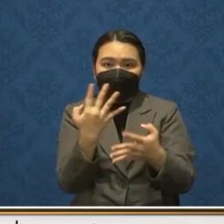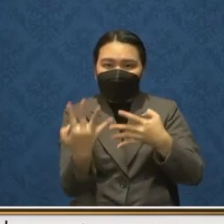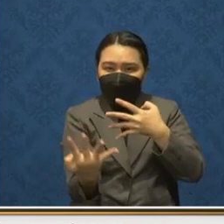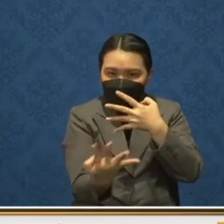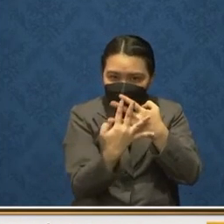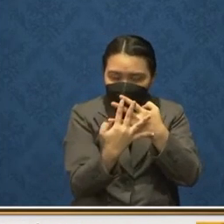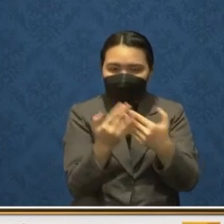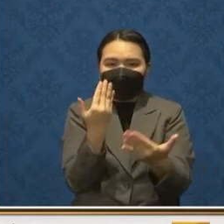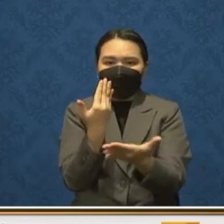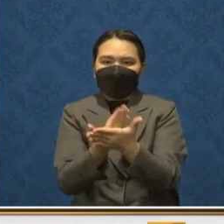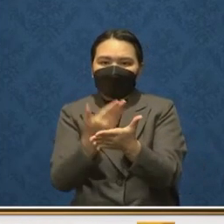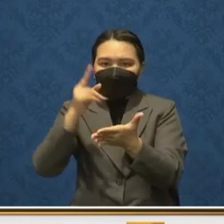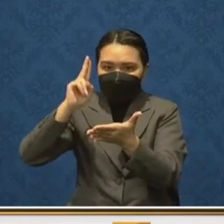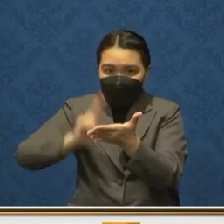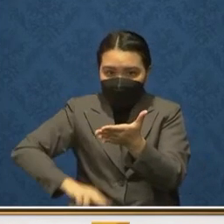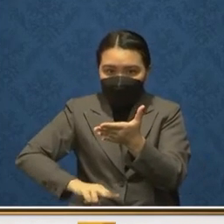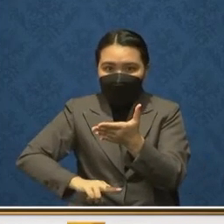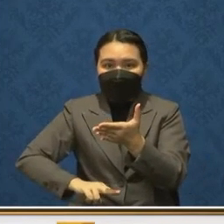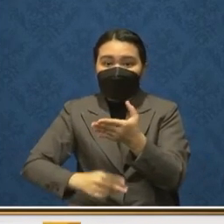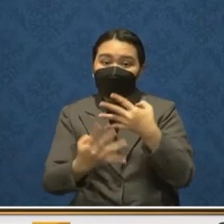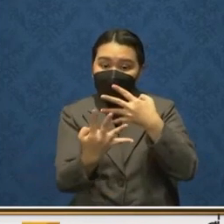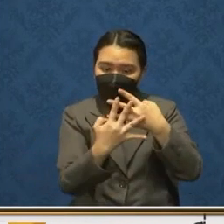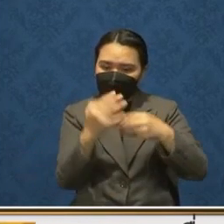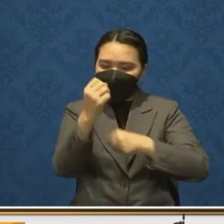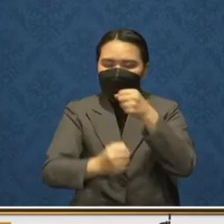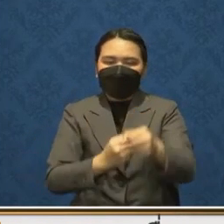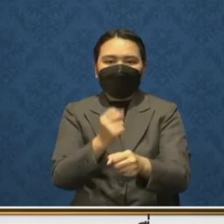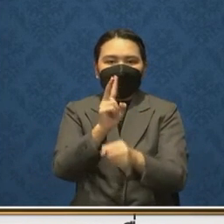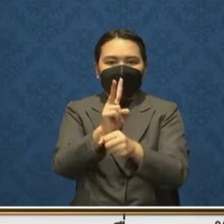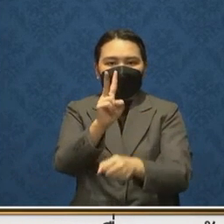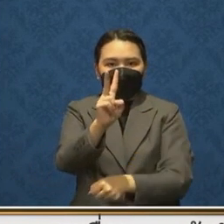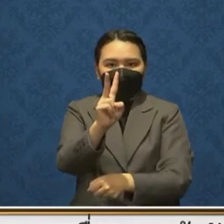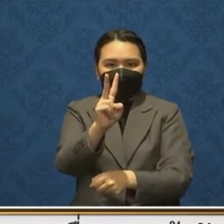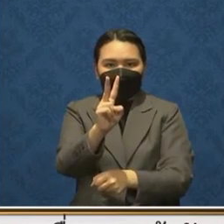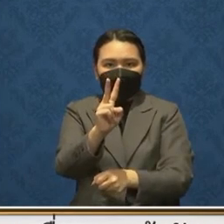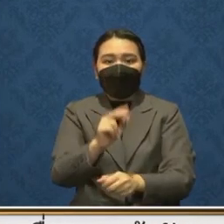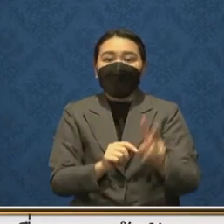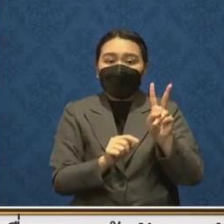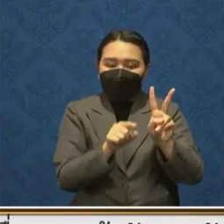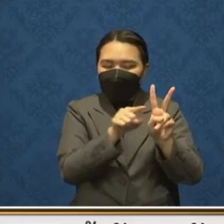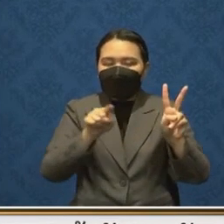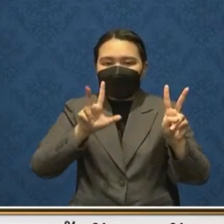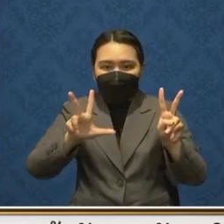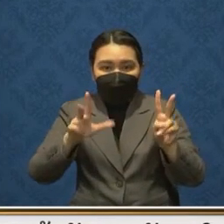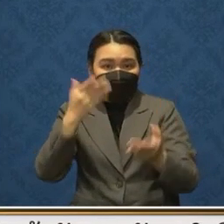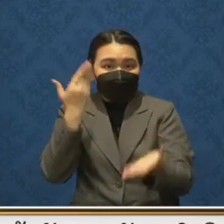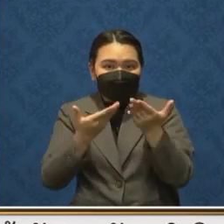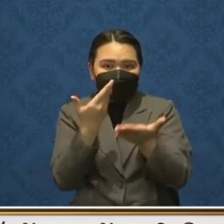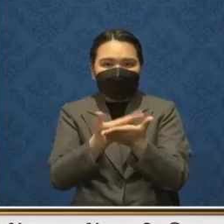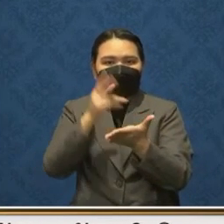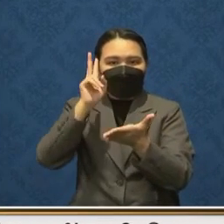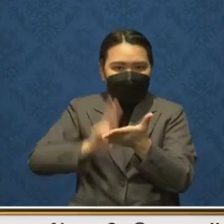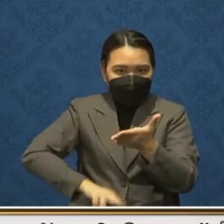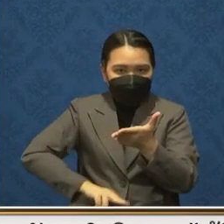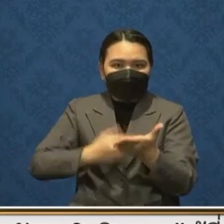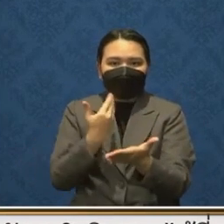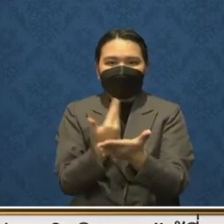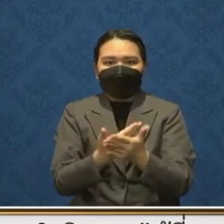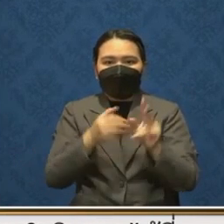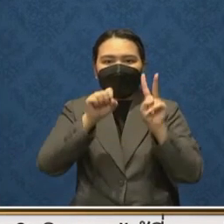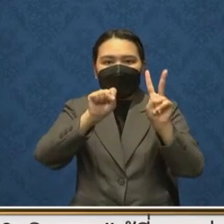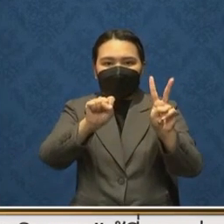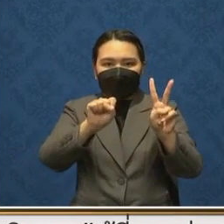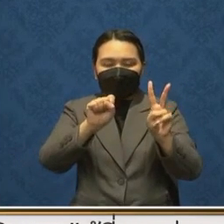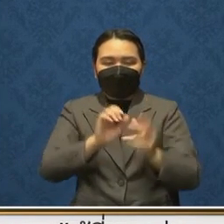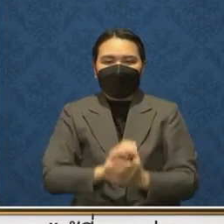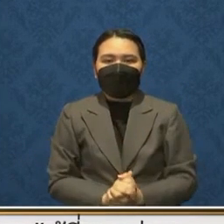โทษจํานะกคือจําคุก 2 ปีนะครับถึง 3 ปีหรอปรับประมาณ 2 แนบาทอัี้เป็ข